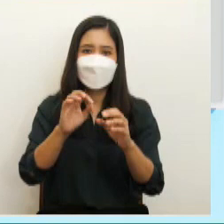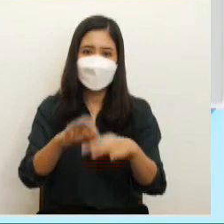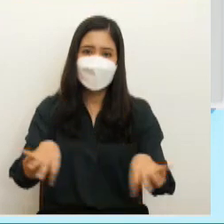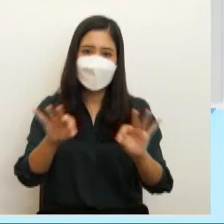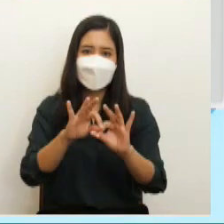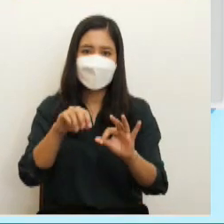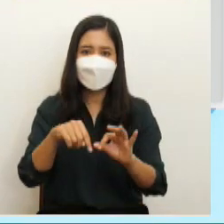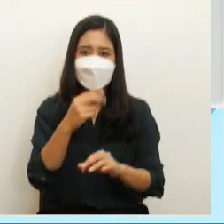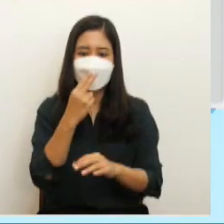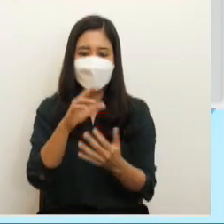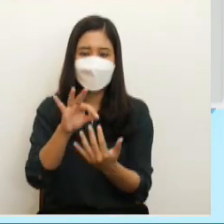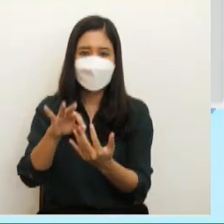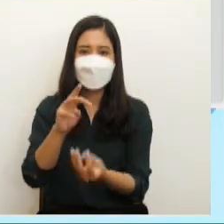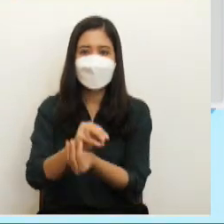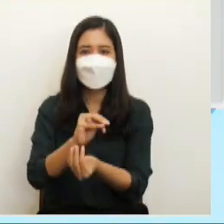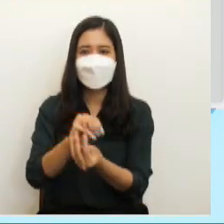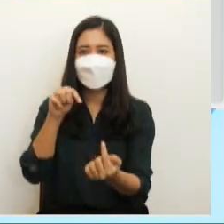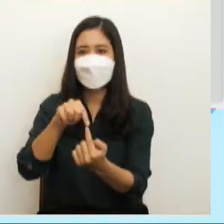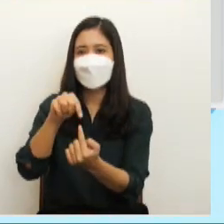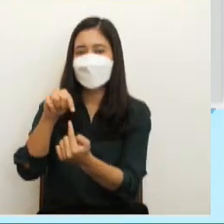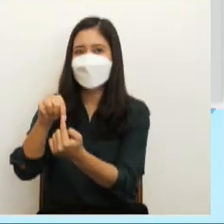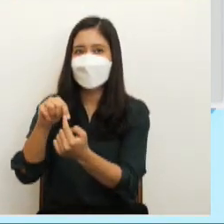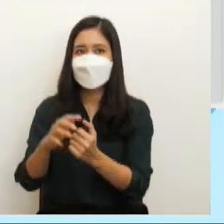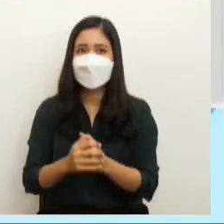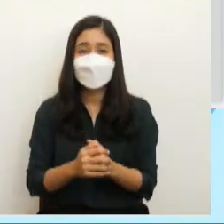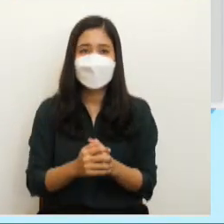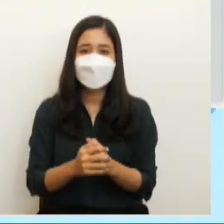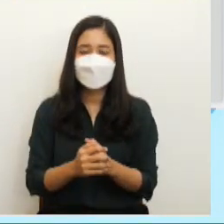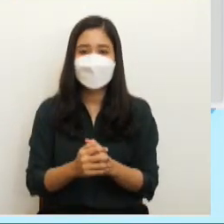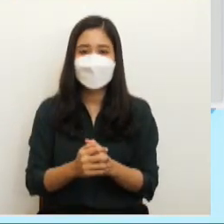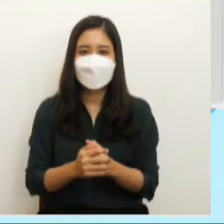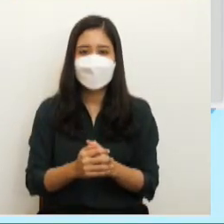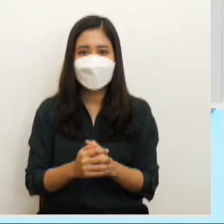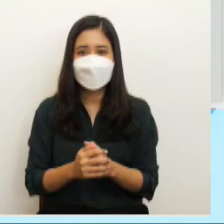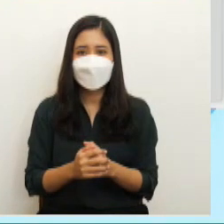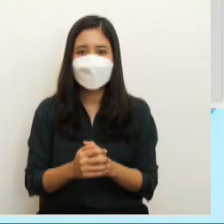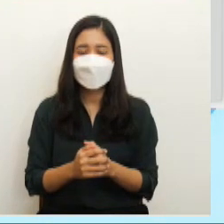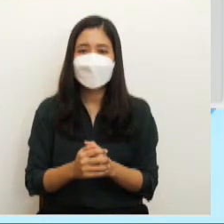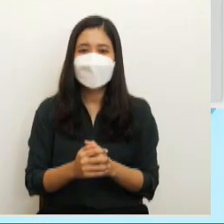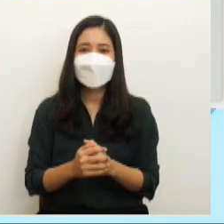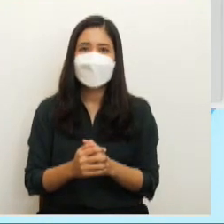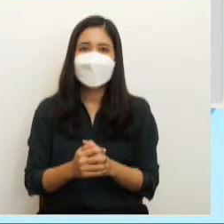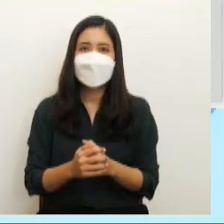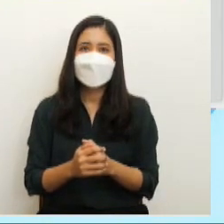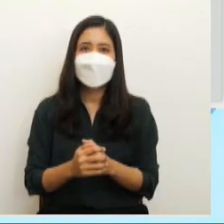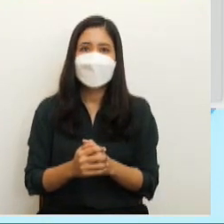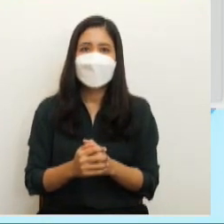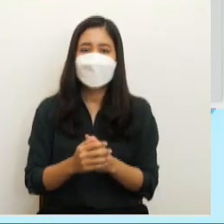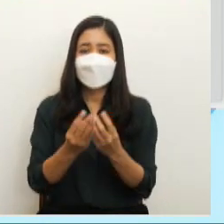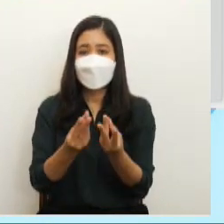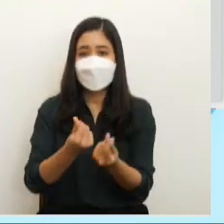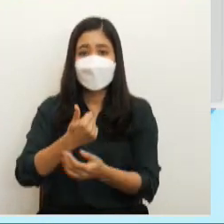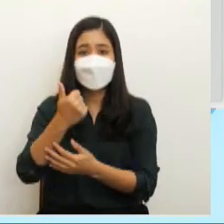หาซึ่งที่ผ่านมาก็ดำเนินการได้เป็นอย่างดีส่วนวิธีอื่นๆนะ